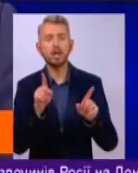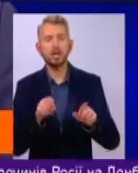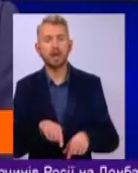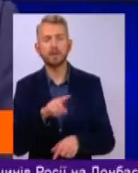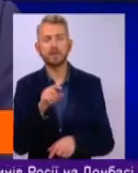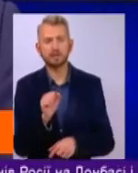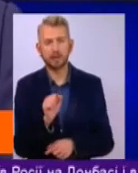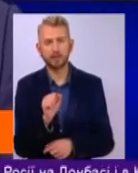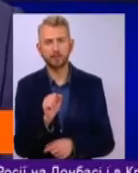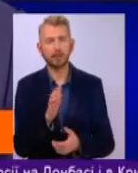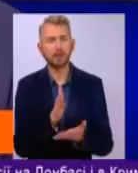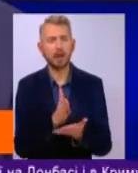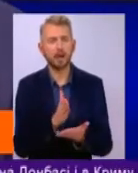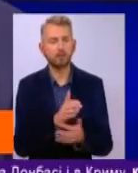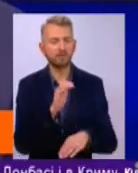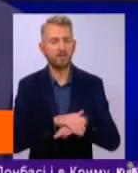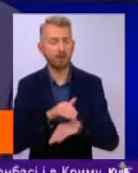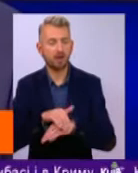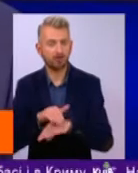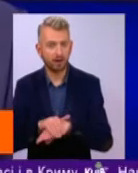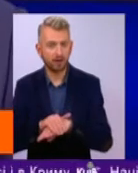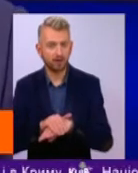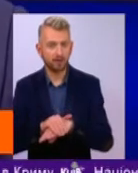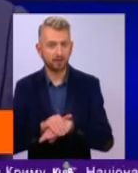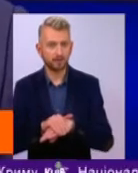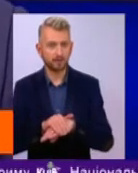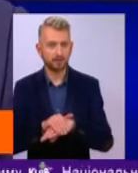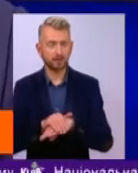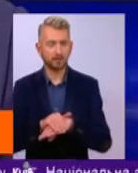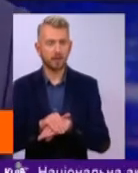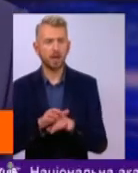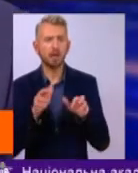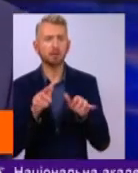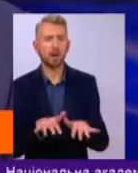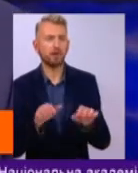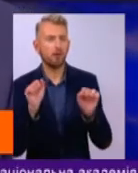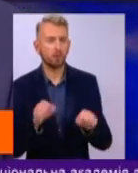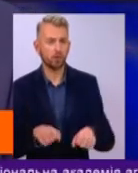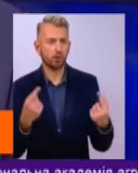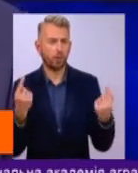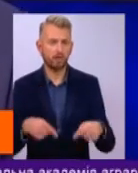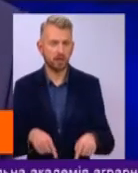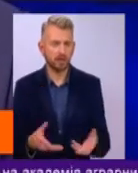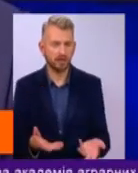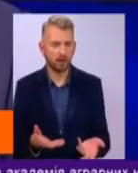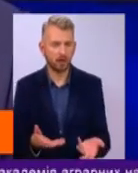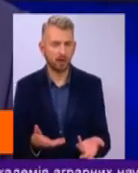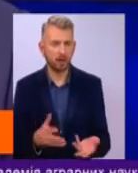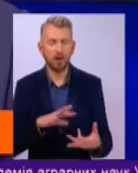за наявності фактажа певного, справа може розвалитися